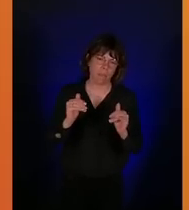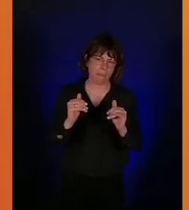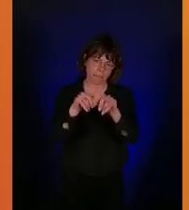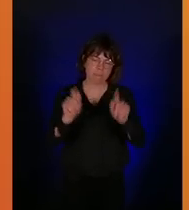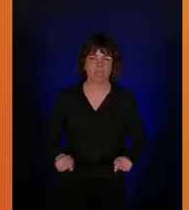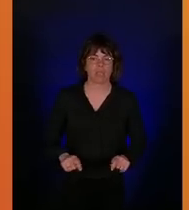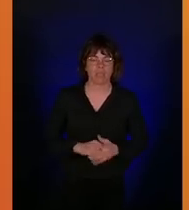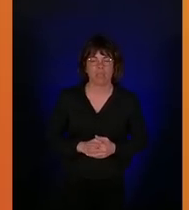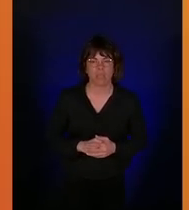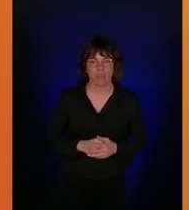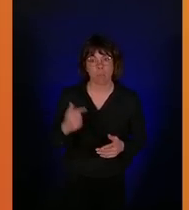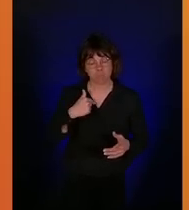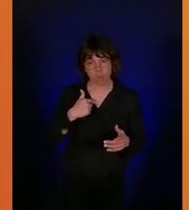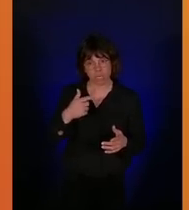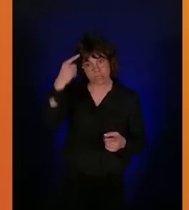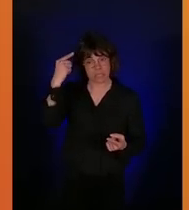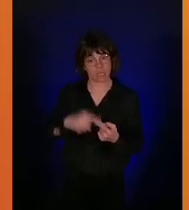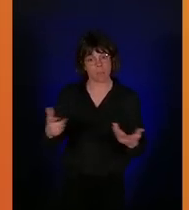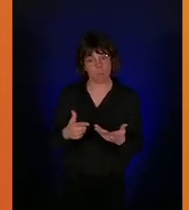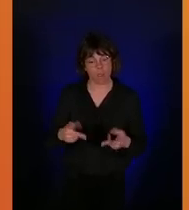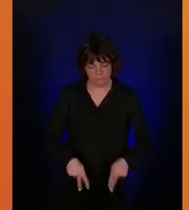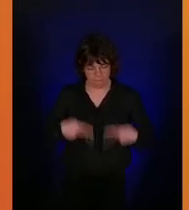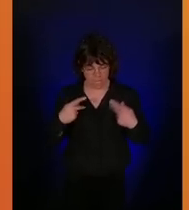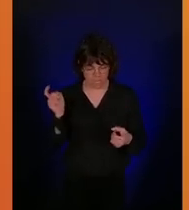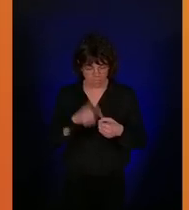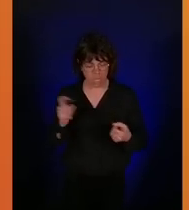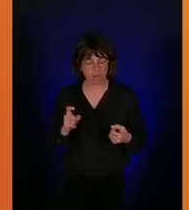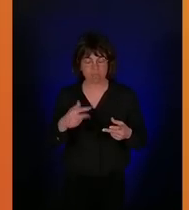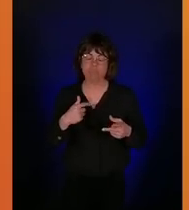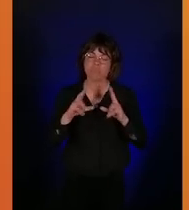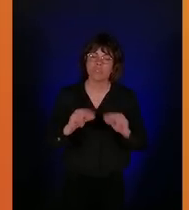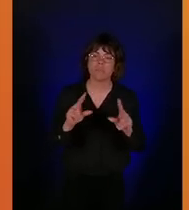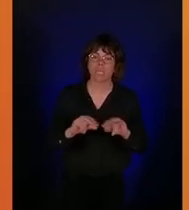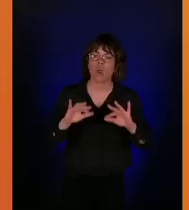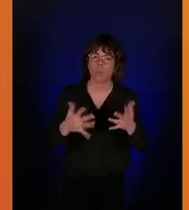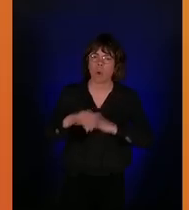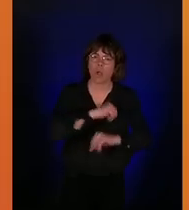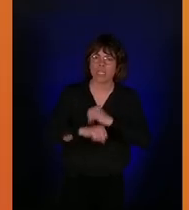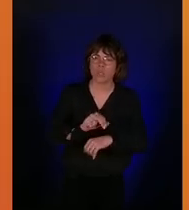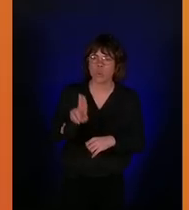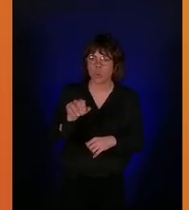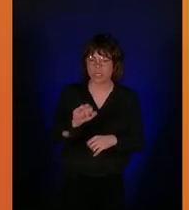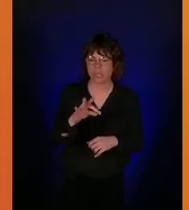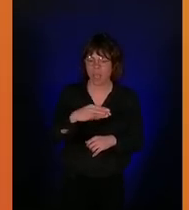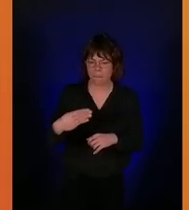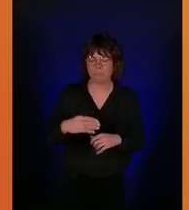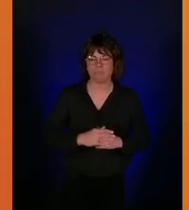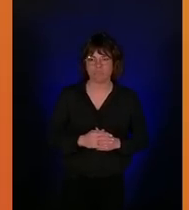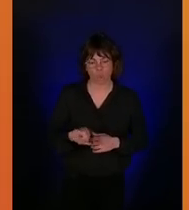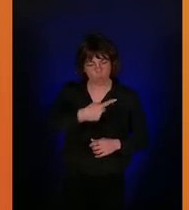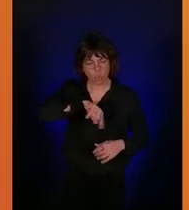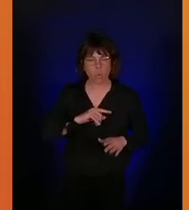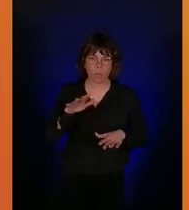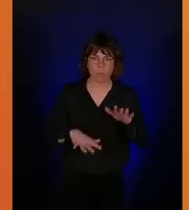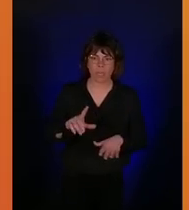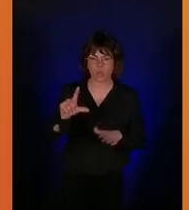Mon intervention, ça sera sur la vie syndicale. Donc moi, je vais un petit peu vous expliquer comment fonctionne notre USTM. Donc pour nous, c'est à peu